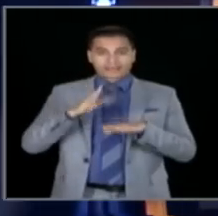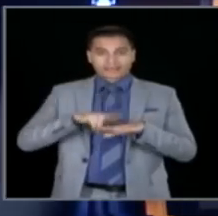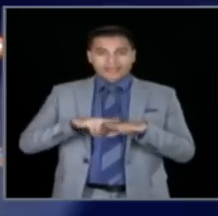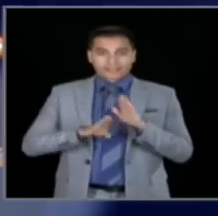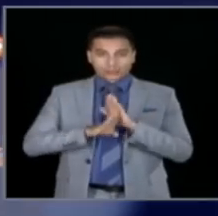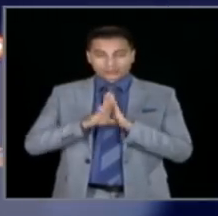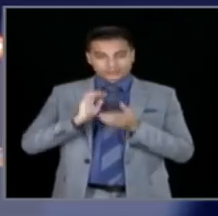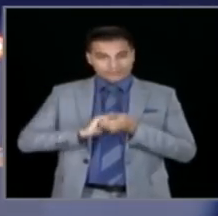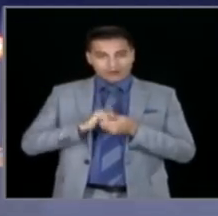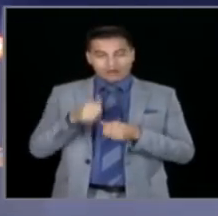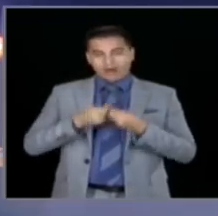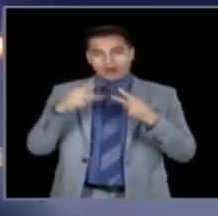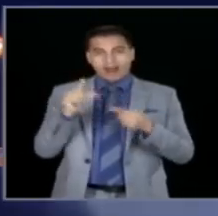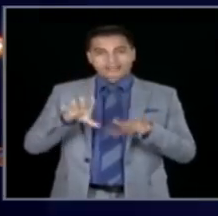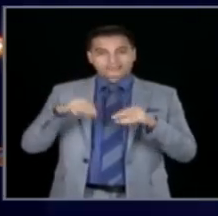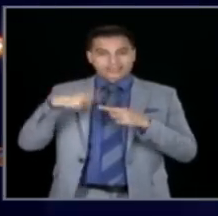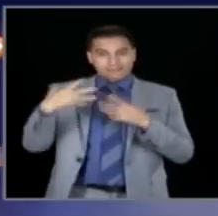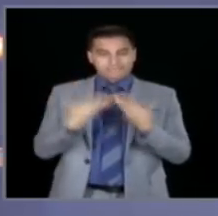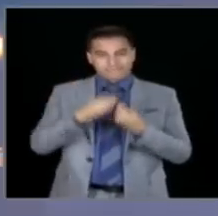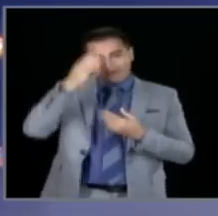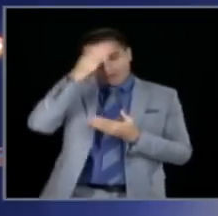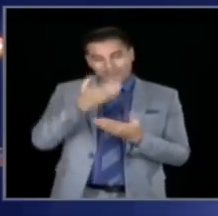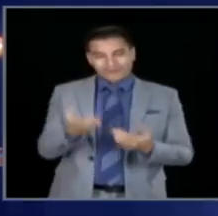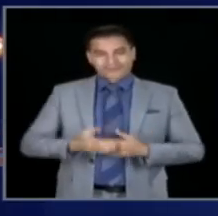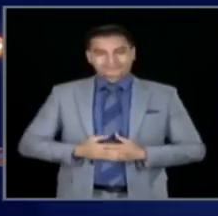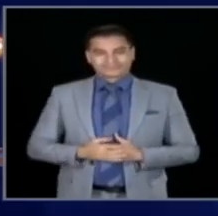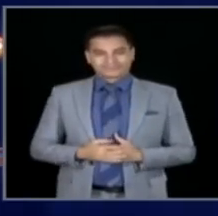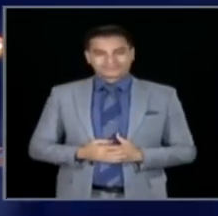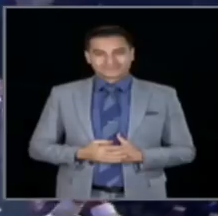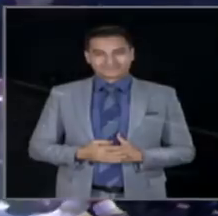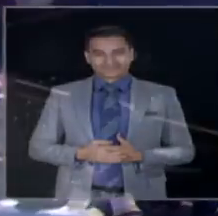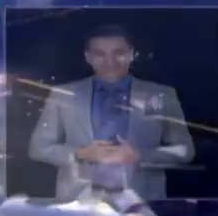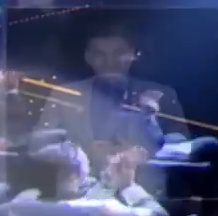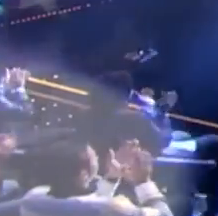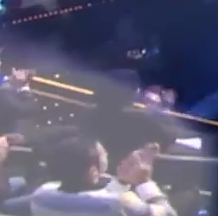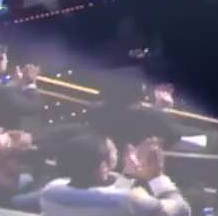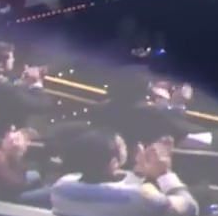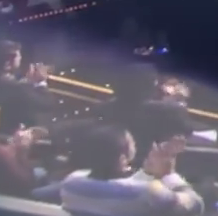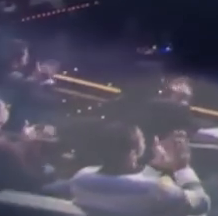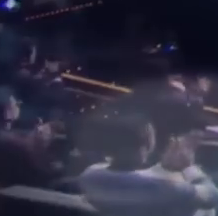الله. اتفقنا، وإلى اللقاء وحلقة جديدة مع العباقرة.